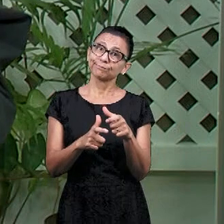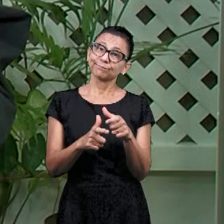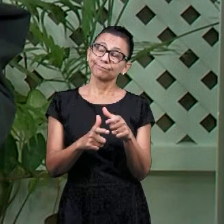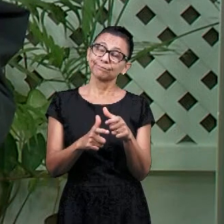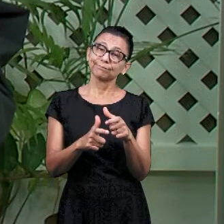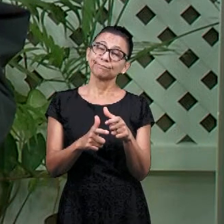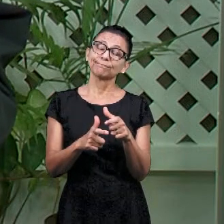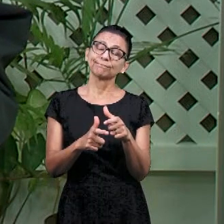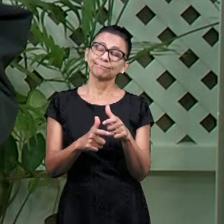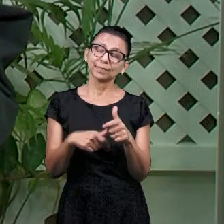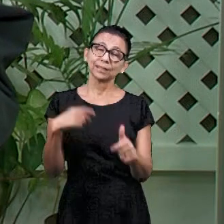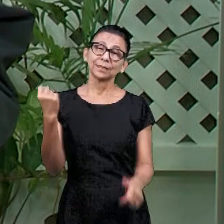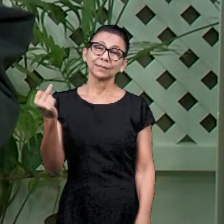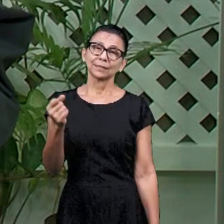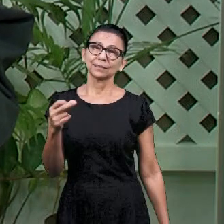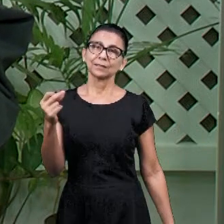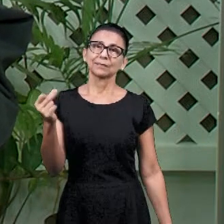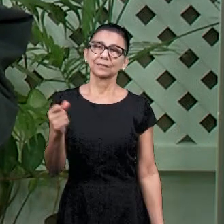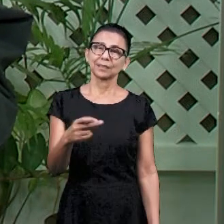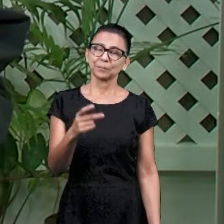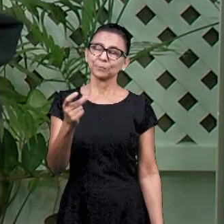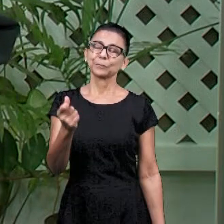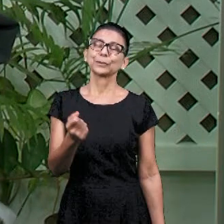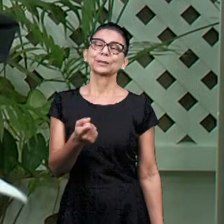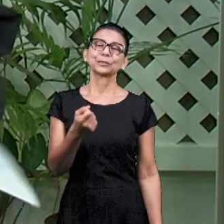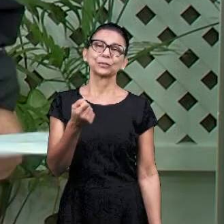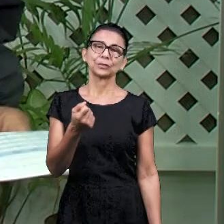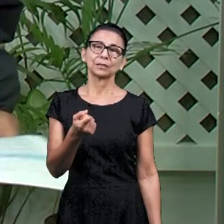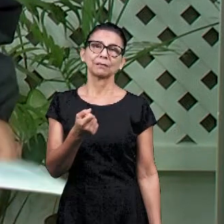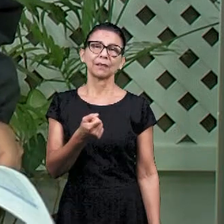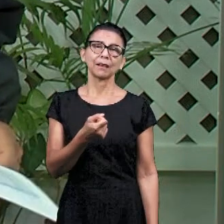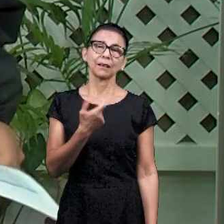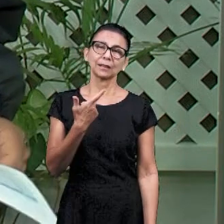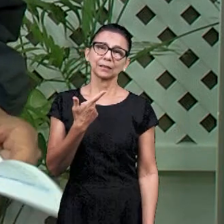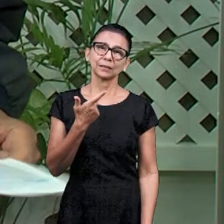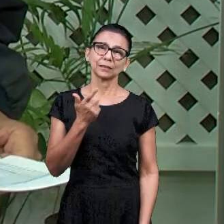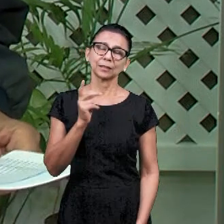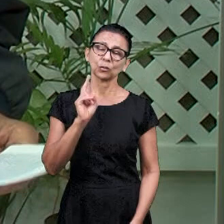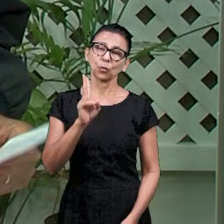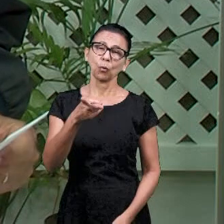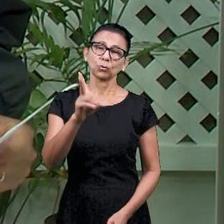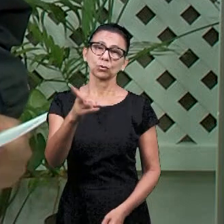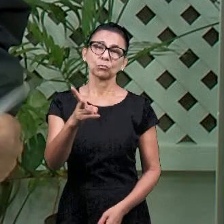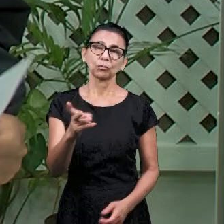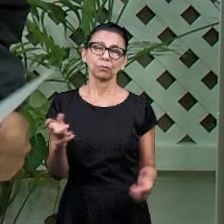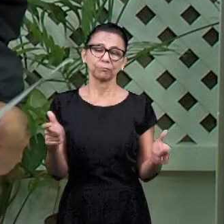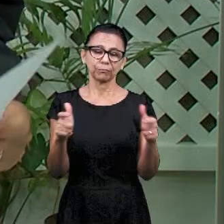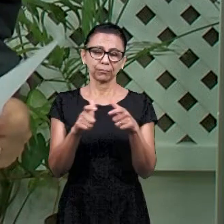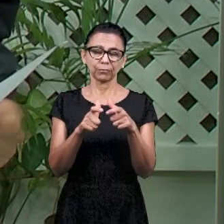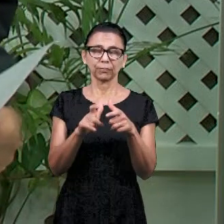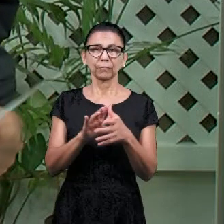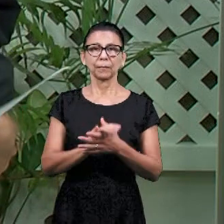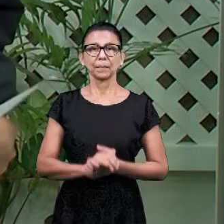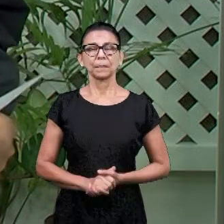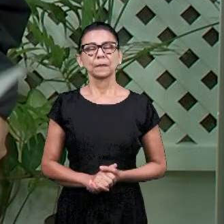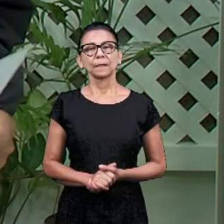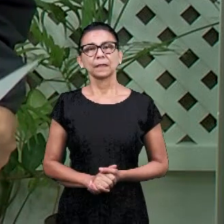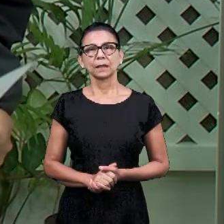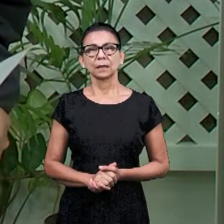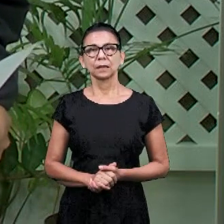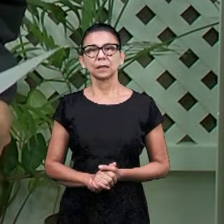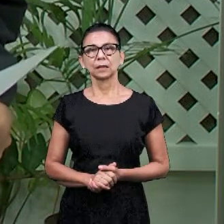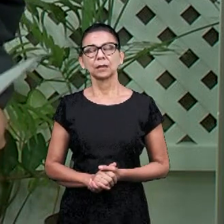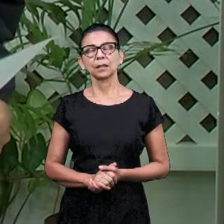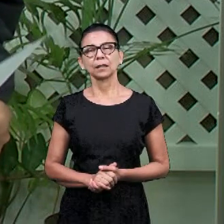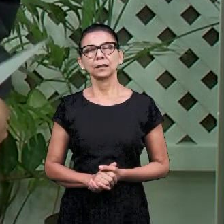qui ne vont pas très bien. C'est un côté négatif. Il y a plusieurs jours, tout d'abord,